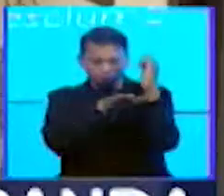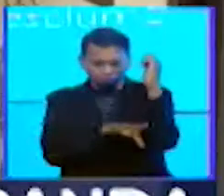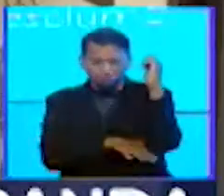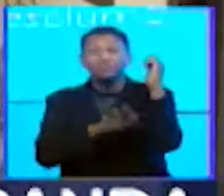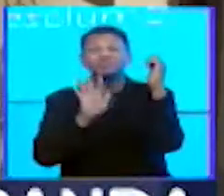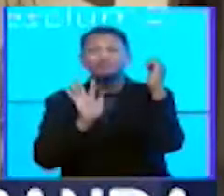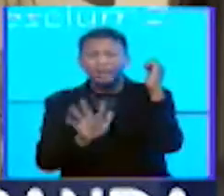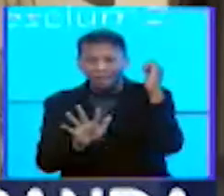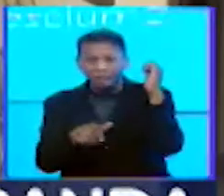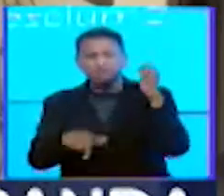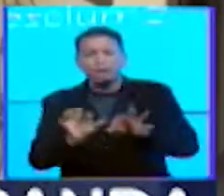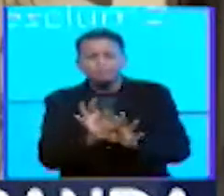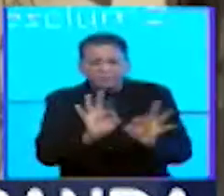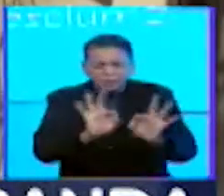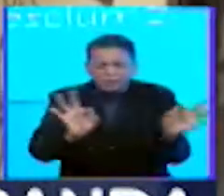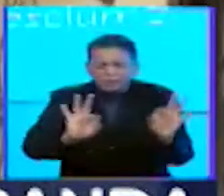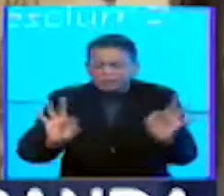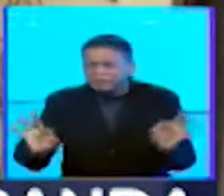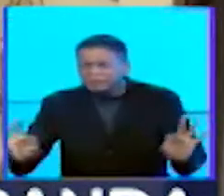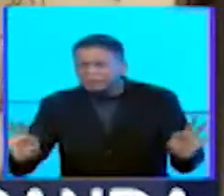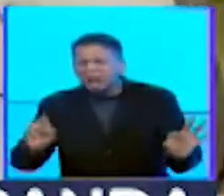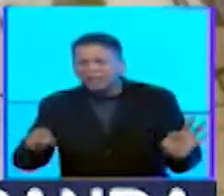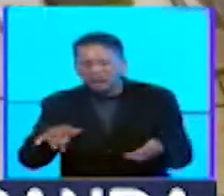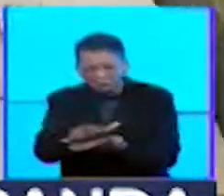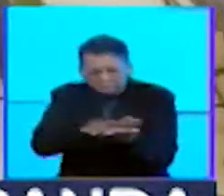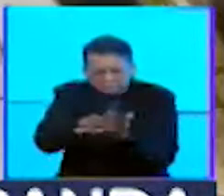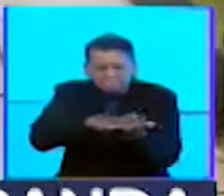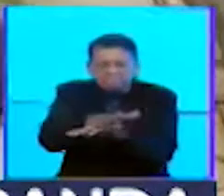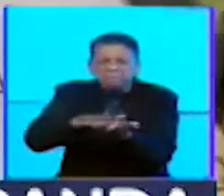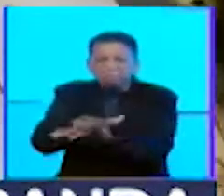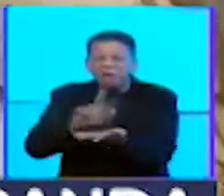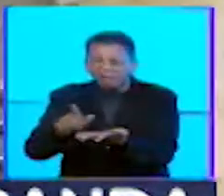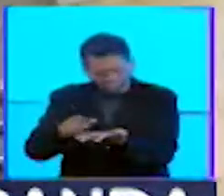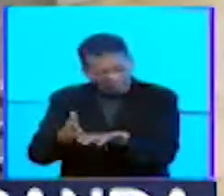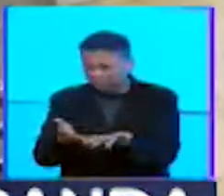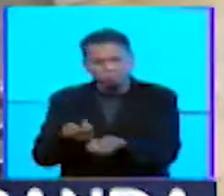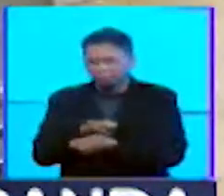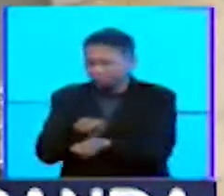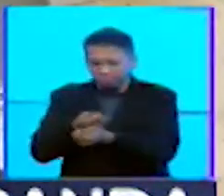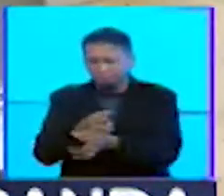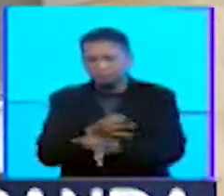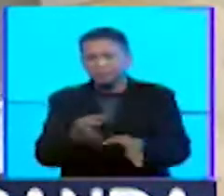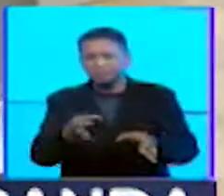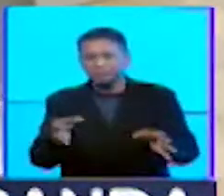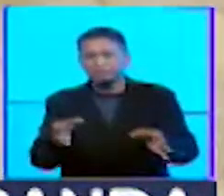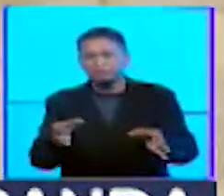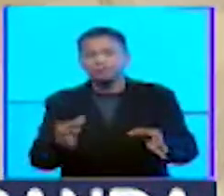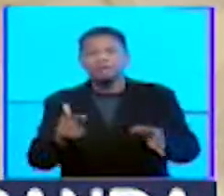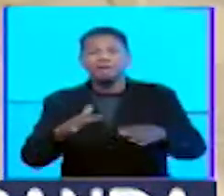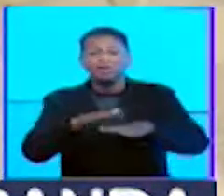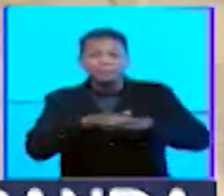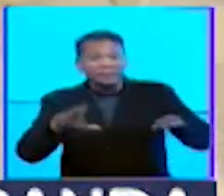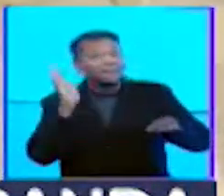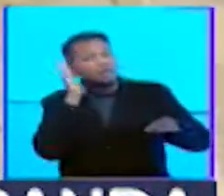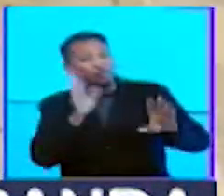dilakukan. Banjir menyisakan lumpur di seluruh ruangan rumah sakit. Seluruh tempat tidur pasien dibersihkan dan